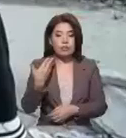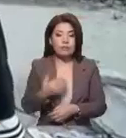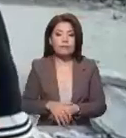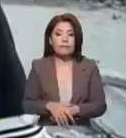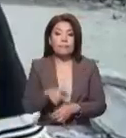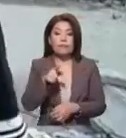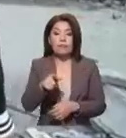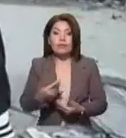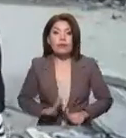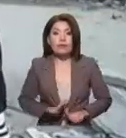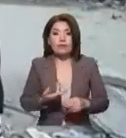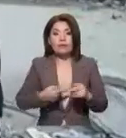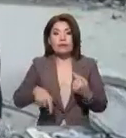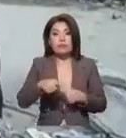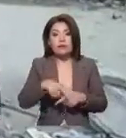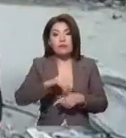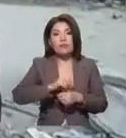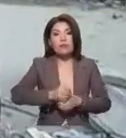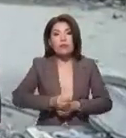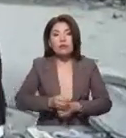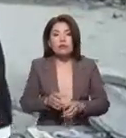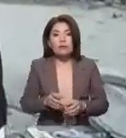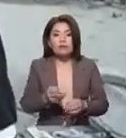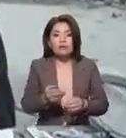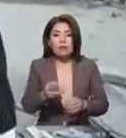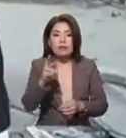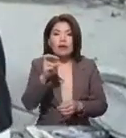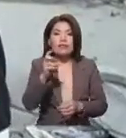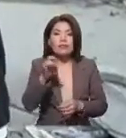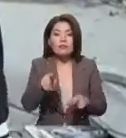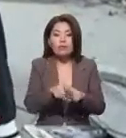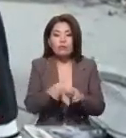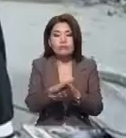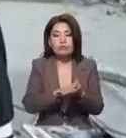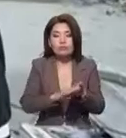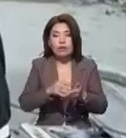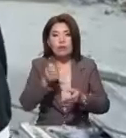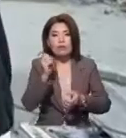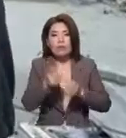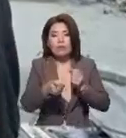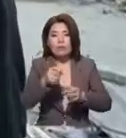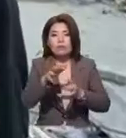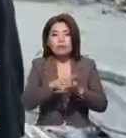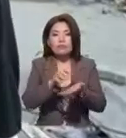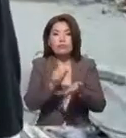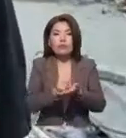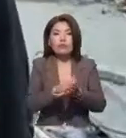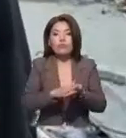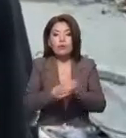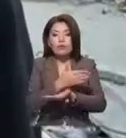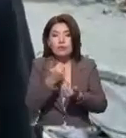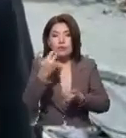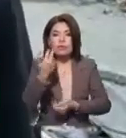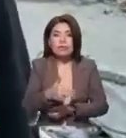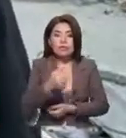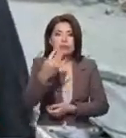Они уже уничтожили нас ракетными обстрелами больше, чем ядерной бомбой. Тут уже нечего бомбить, все разрушено. С каждым взрывом погибает 30